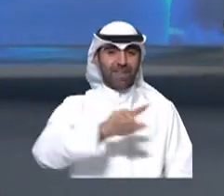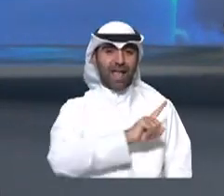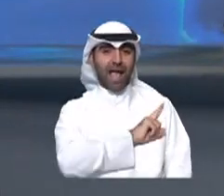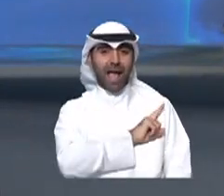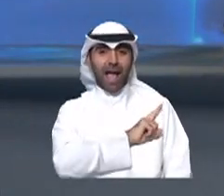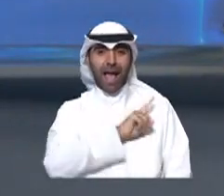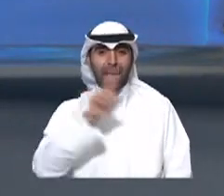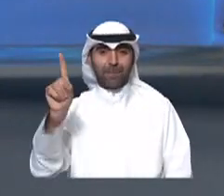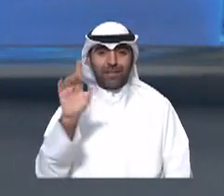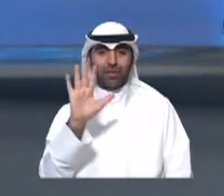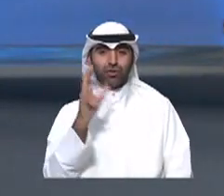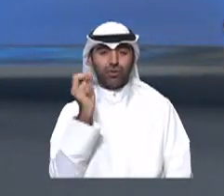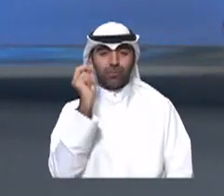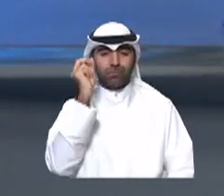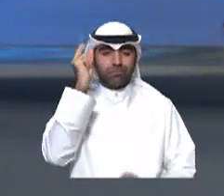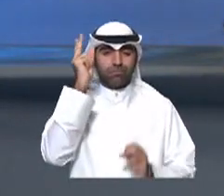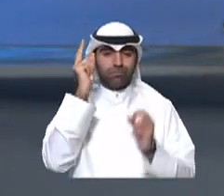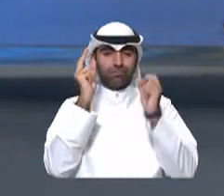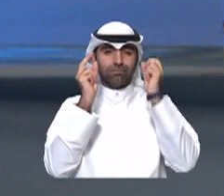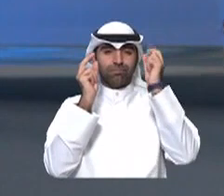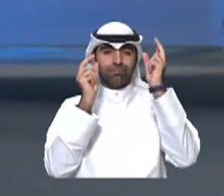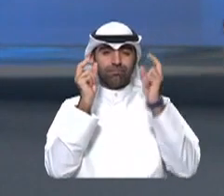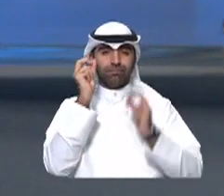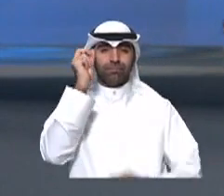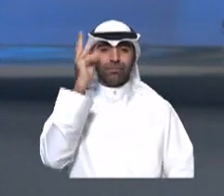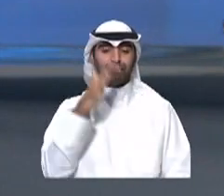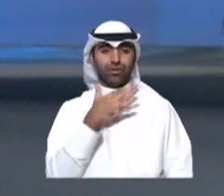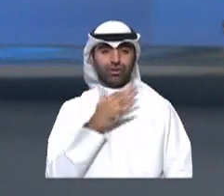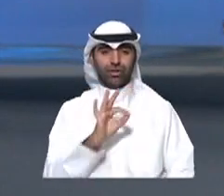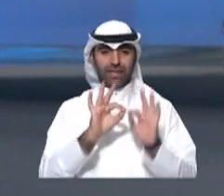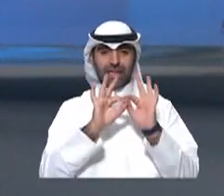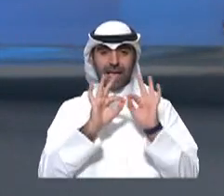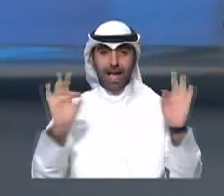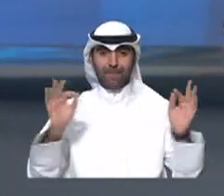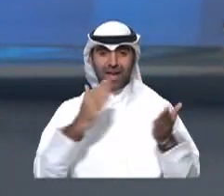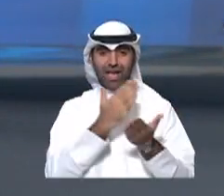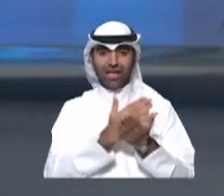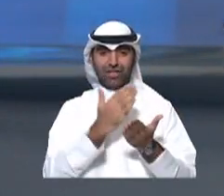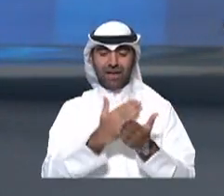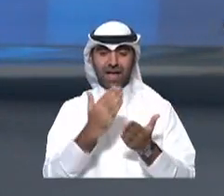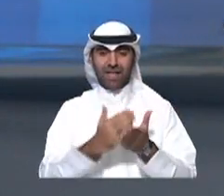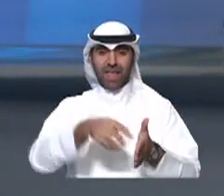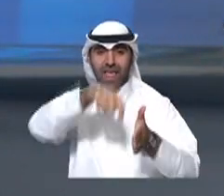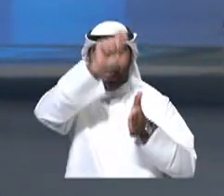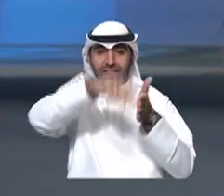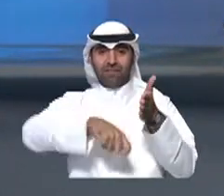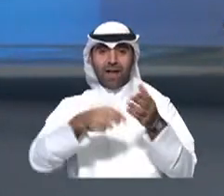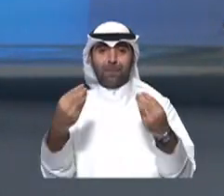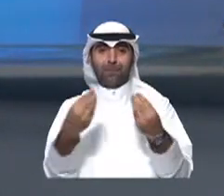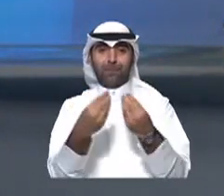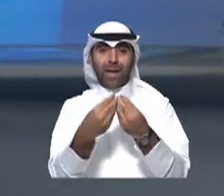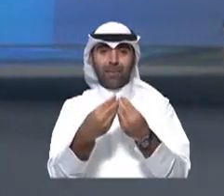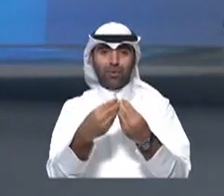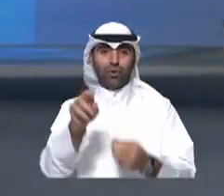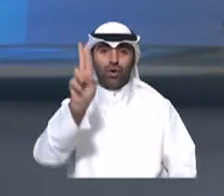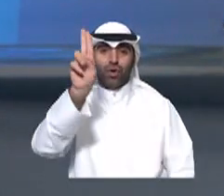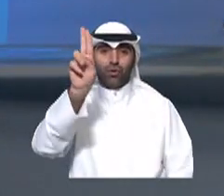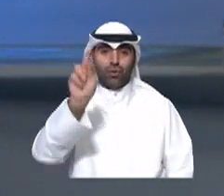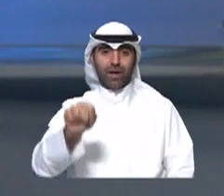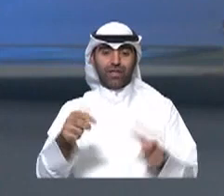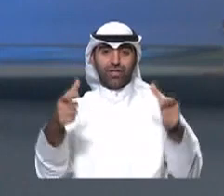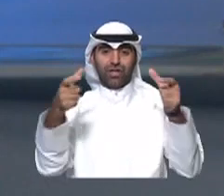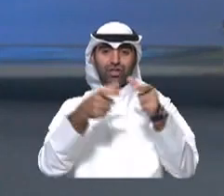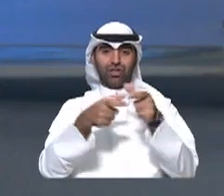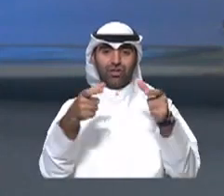استخدام تكنولوجيا المعلومات والاتصالات من أجل تنفيذ اتفاقية الأمم المتحدة لمكافحة الفساد لتعزيز